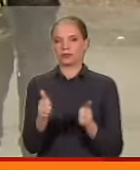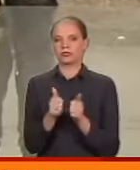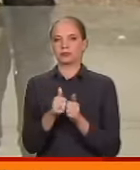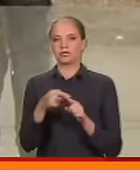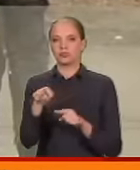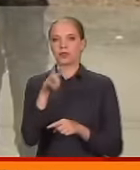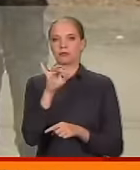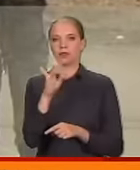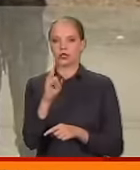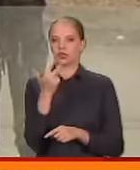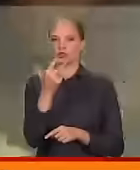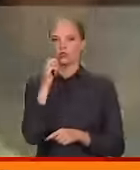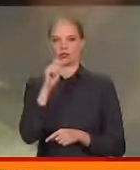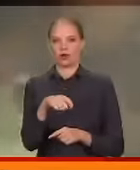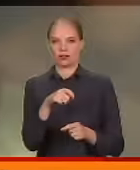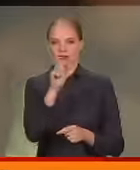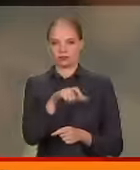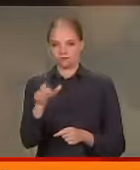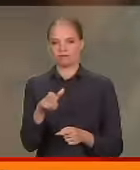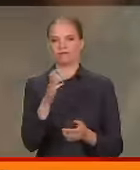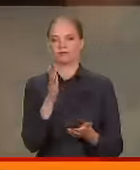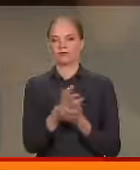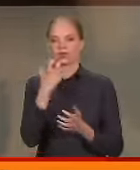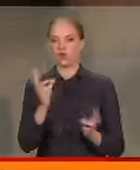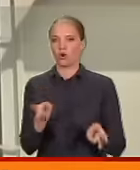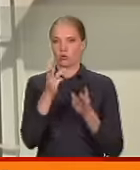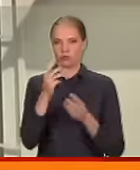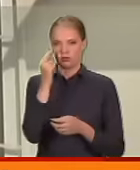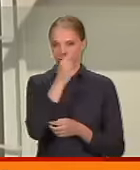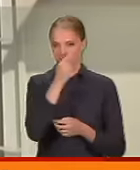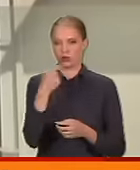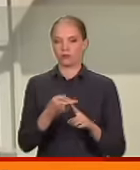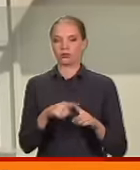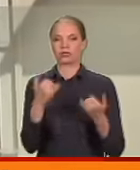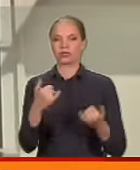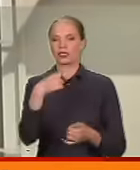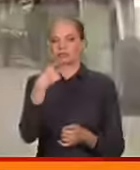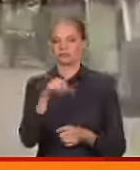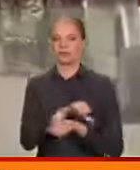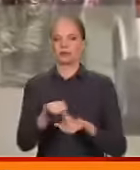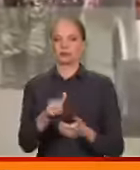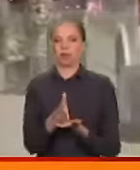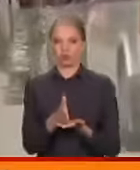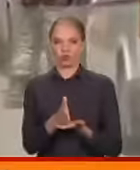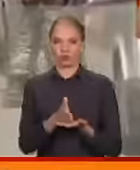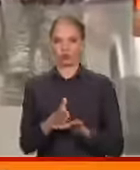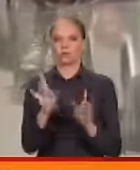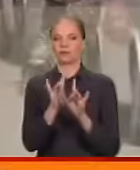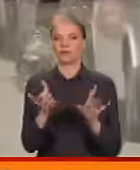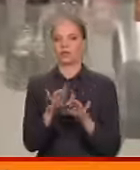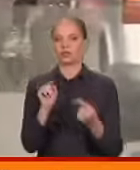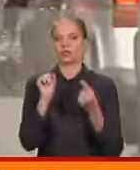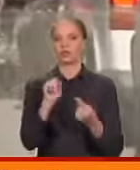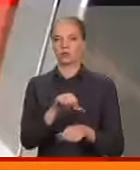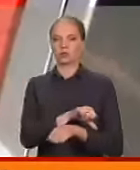тієї ж Мар'їнки троє українських прикордонників зазнали опіків сітківки очей. Про таке нині повідомили в прикордонній службі. Пояснили,